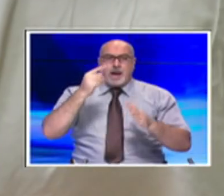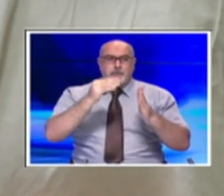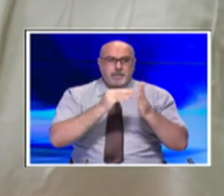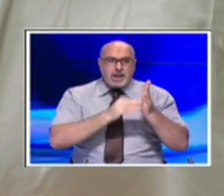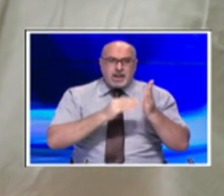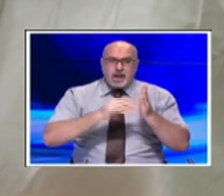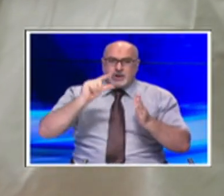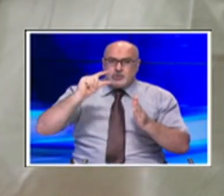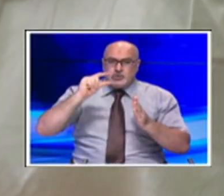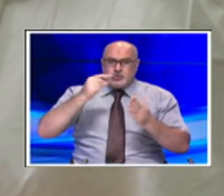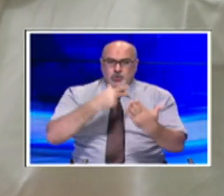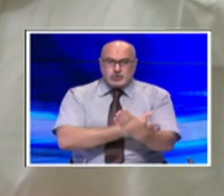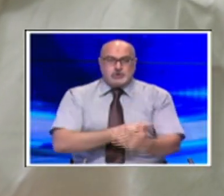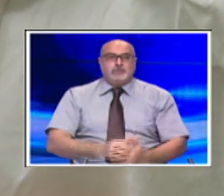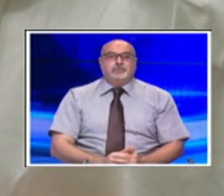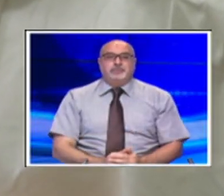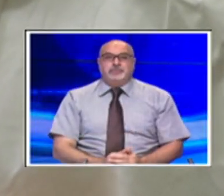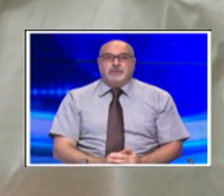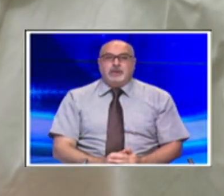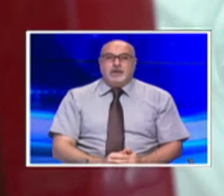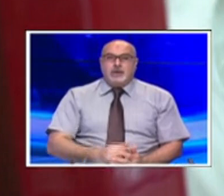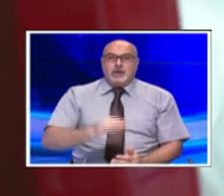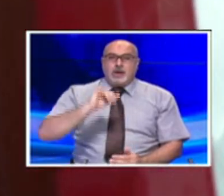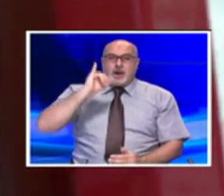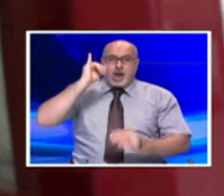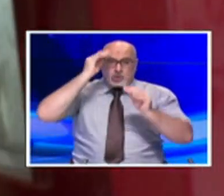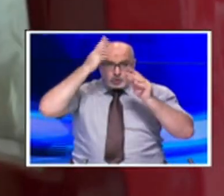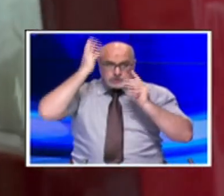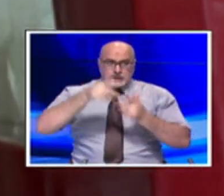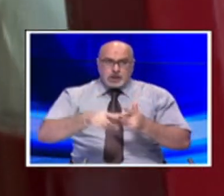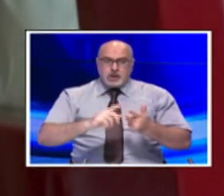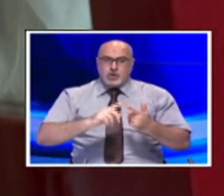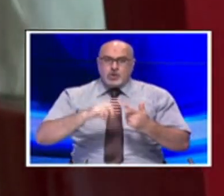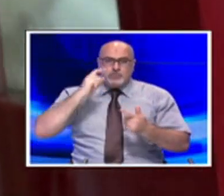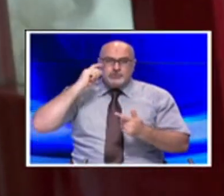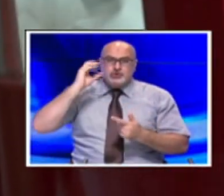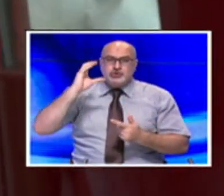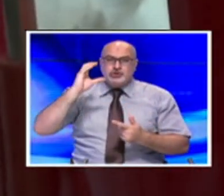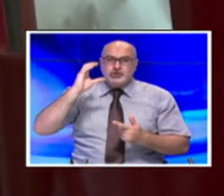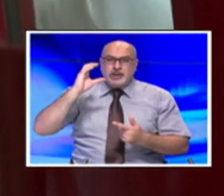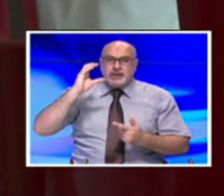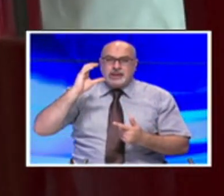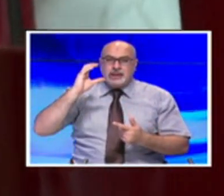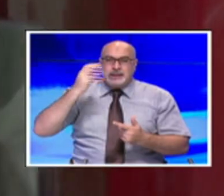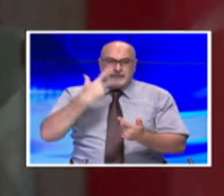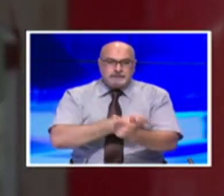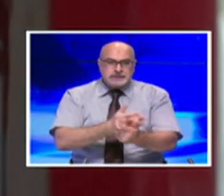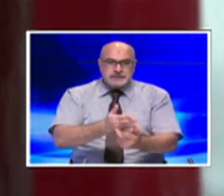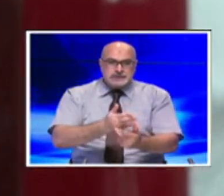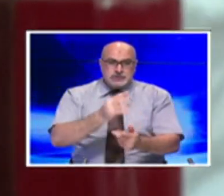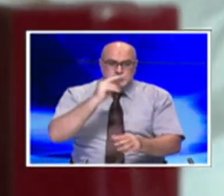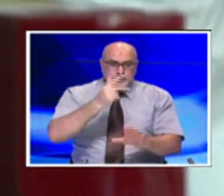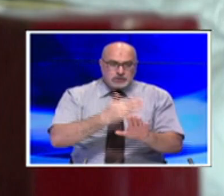منه. أما أندونيسيا فقد بدأت استخدام لقاح صيني في مرحلته الثالثة على